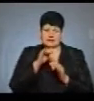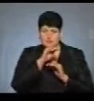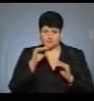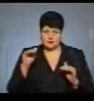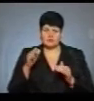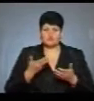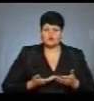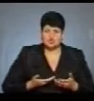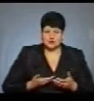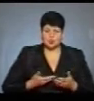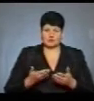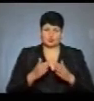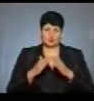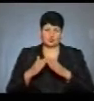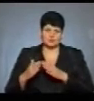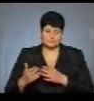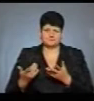по житлу, по